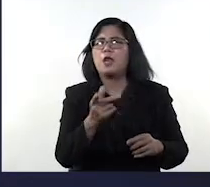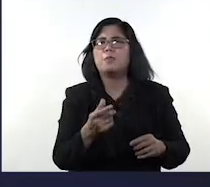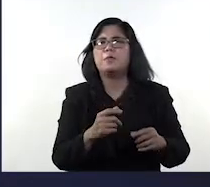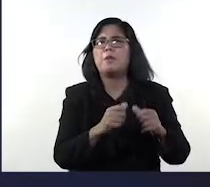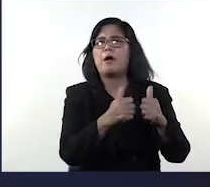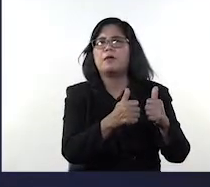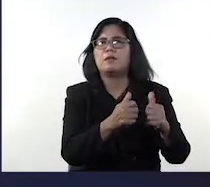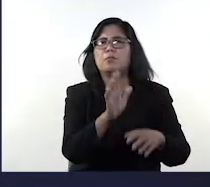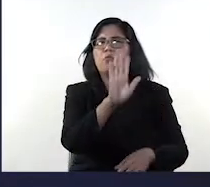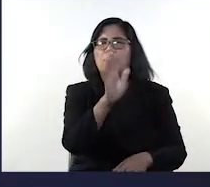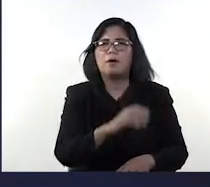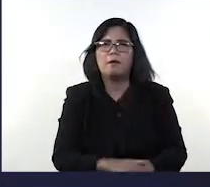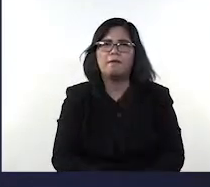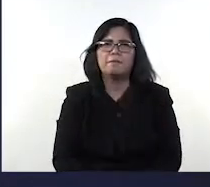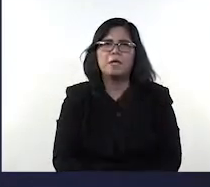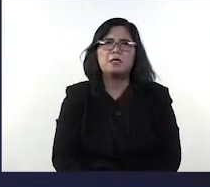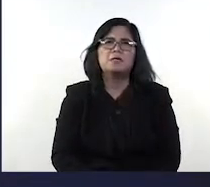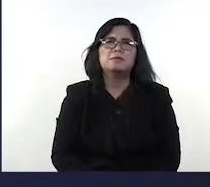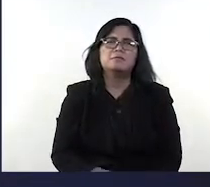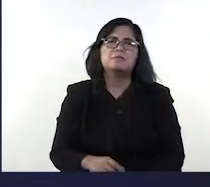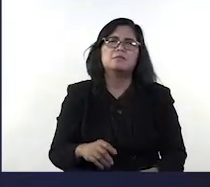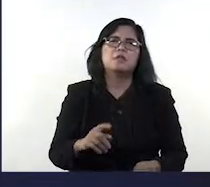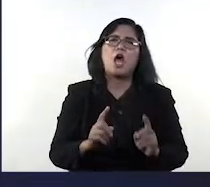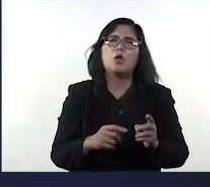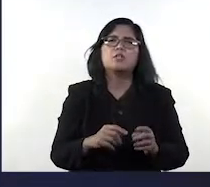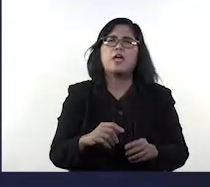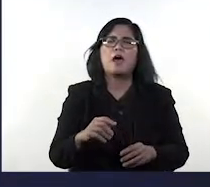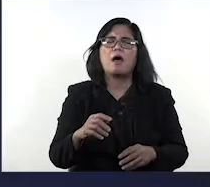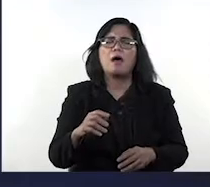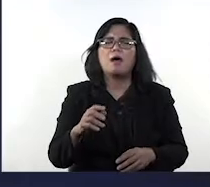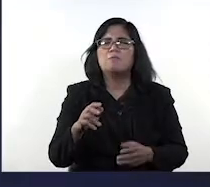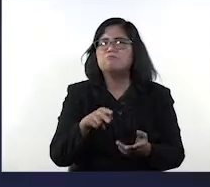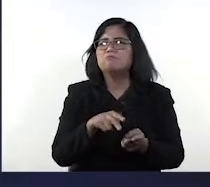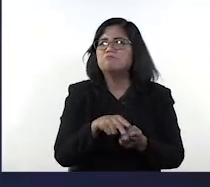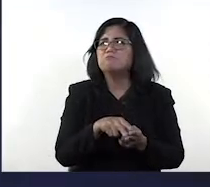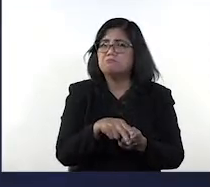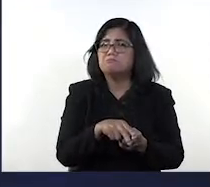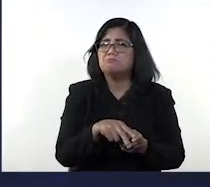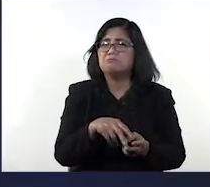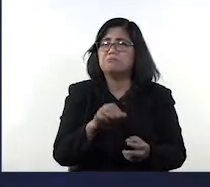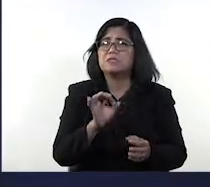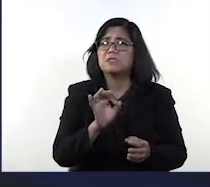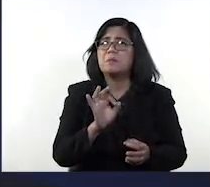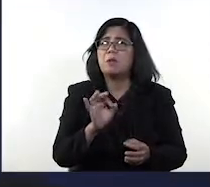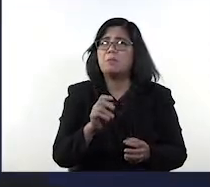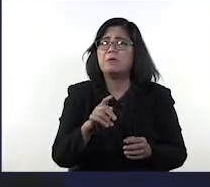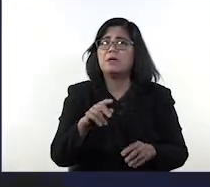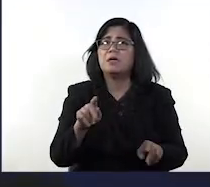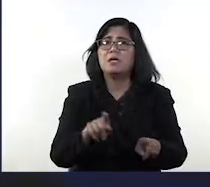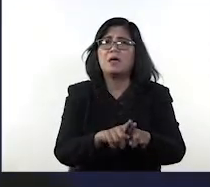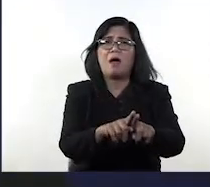waktu itu saya tidak melakukan hubungan seks sebelum menikah Hai mungkin keadaan saya lebih baik daripada sekarang